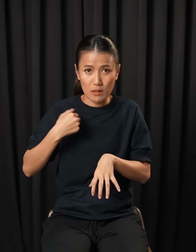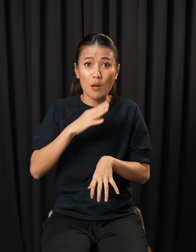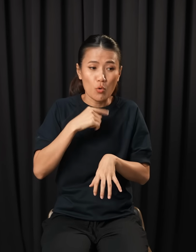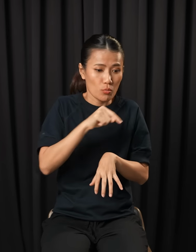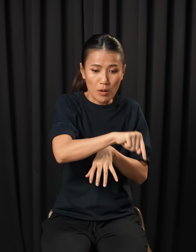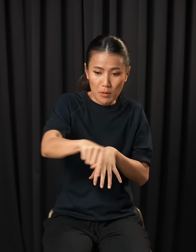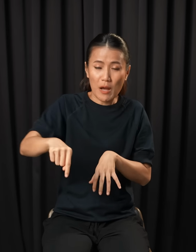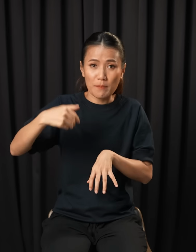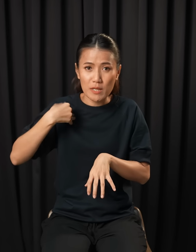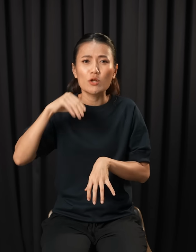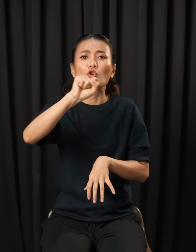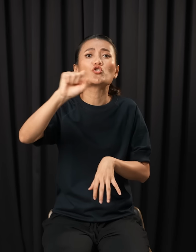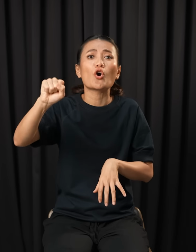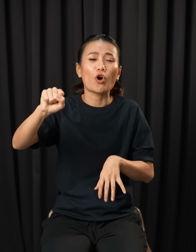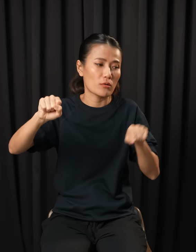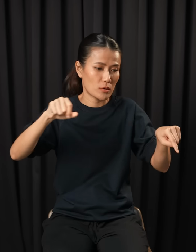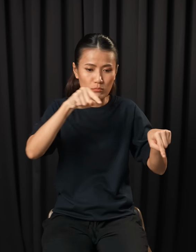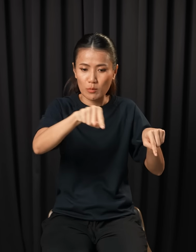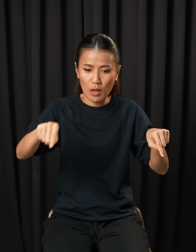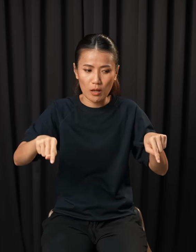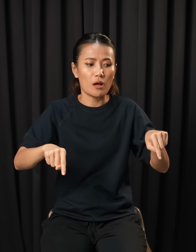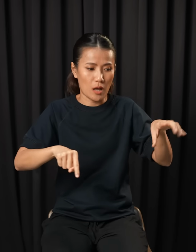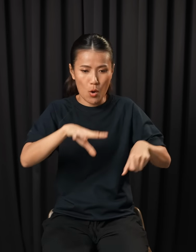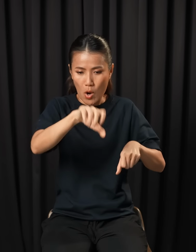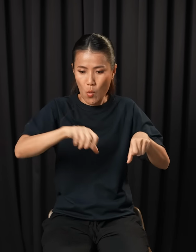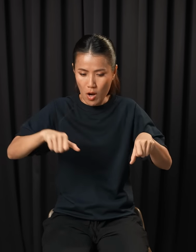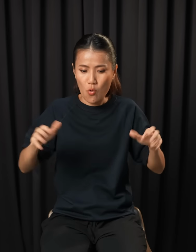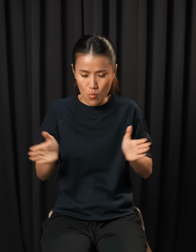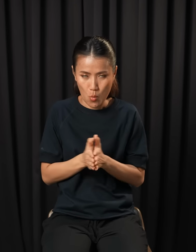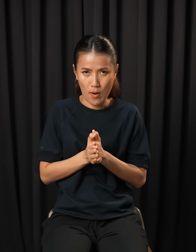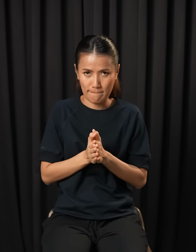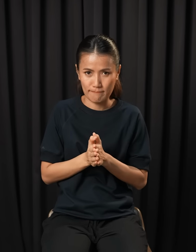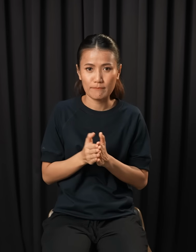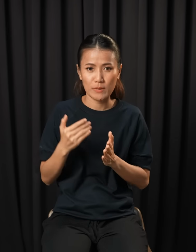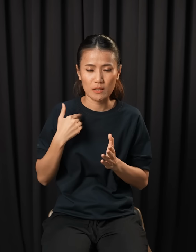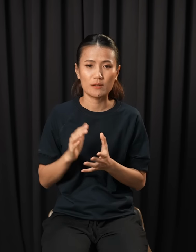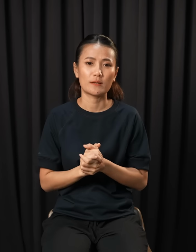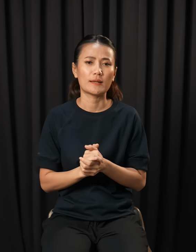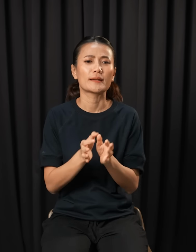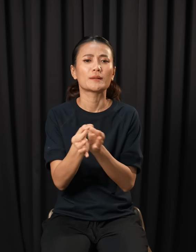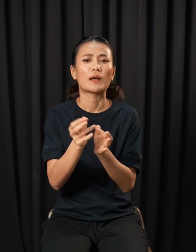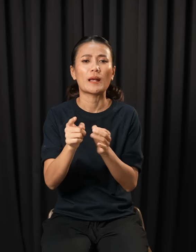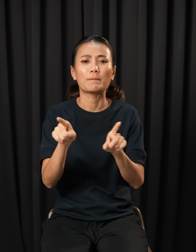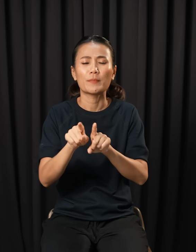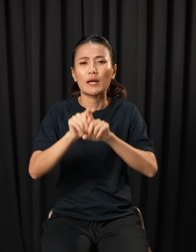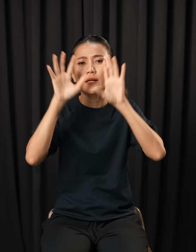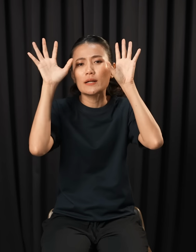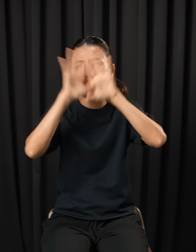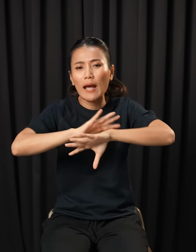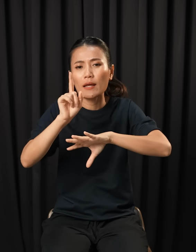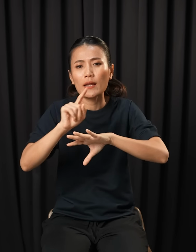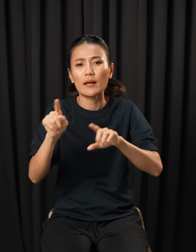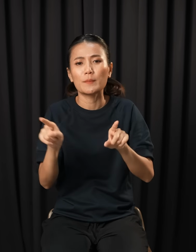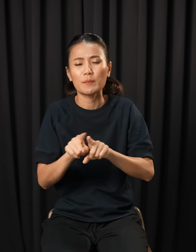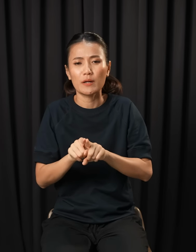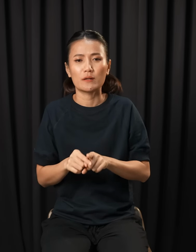มๆล่ะ มีทั้งพื้นที่ข้ามเขตบางทีปาสายทีก็ข้ามเขตก็เอาว่าที่ผู้สมัครส.ส.เขต2คนนี่มาเลยอะไรอย่างงี้เพราะฉะนั้นเนี่ยมันก็เป็น